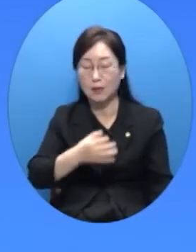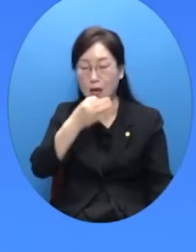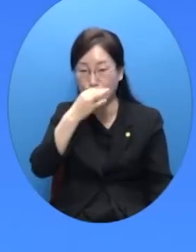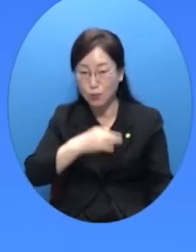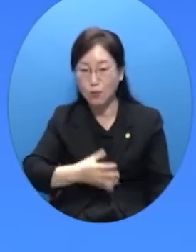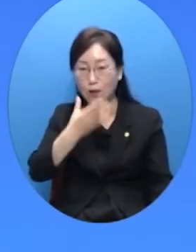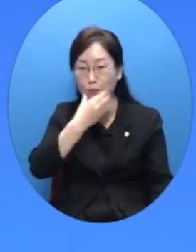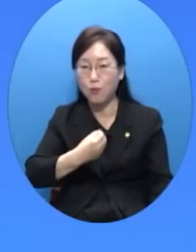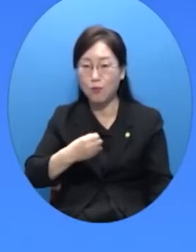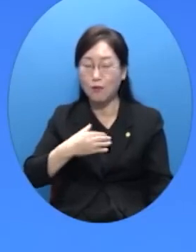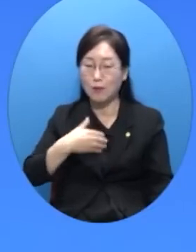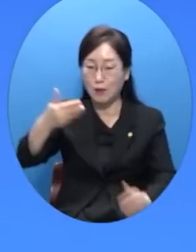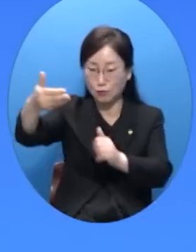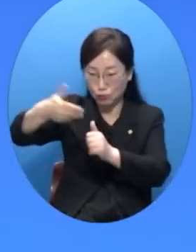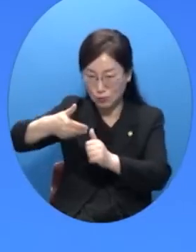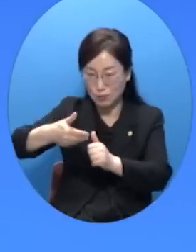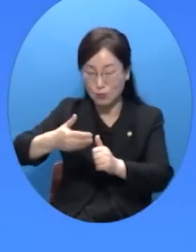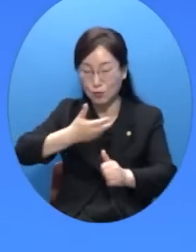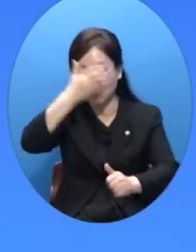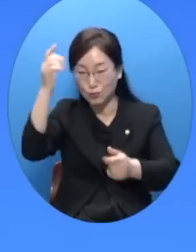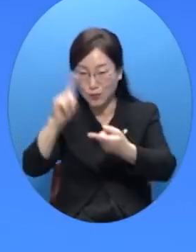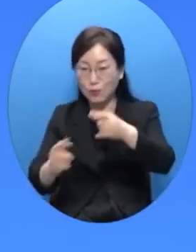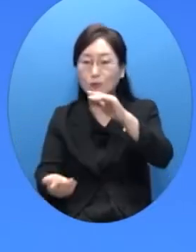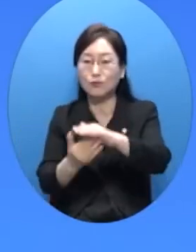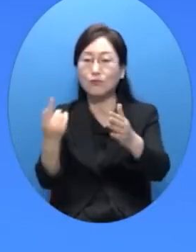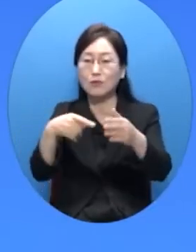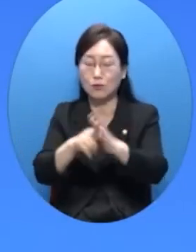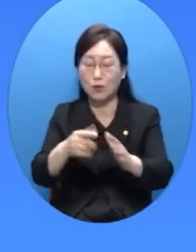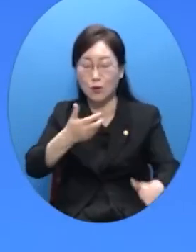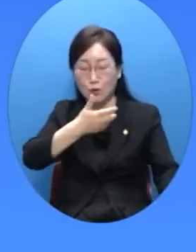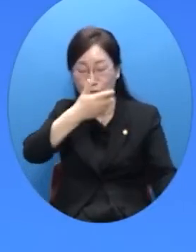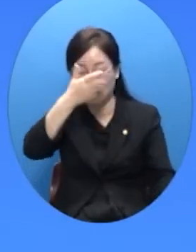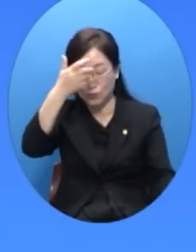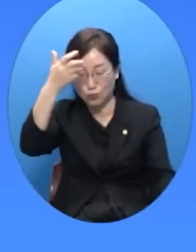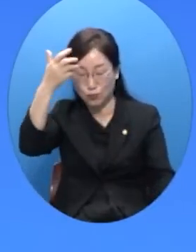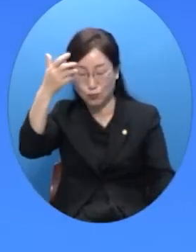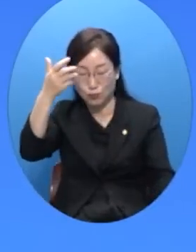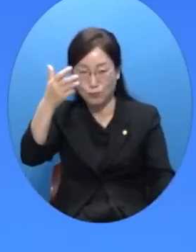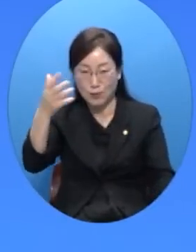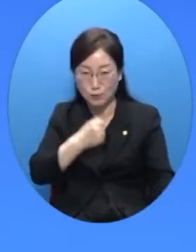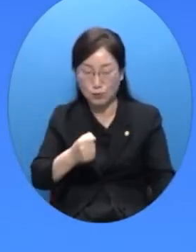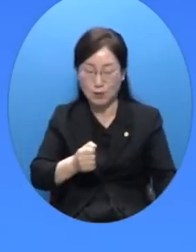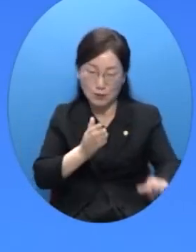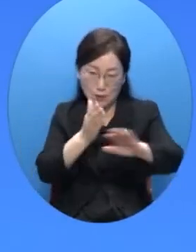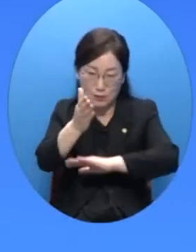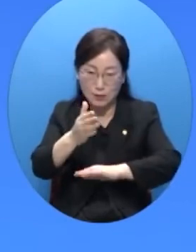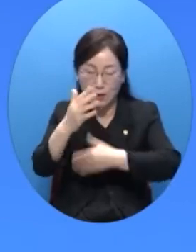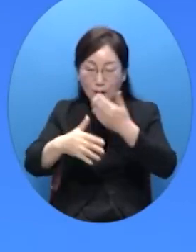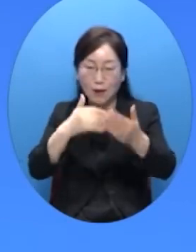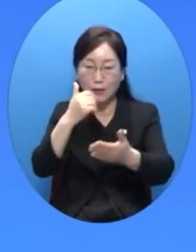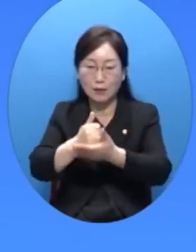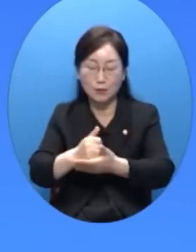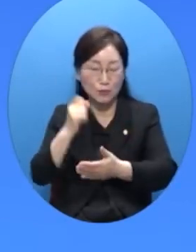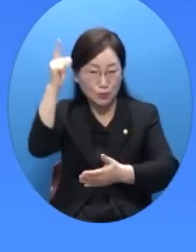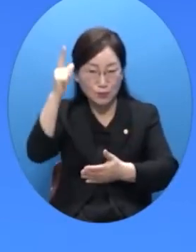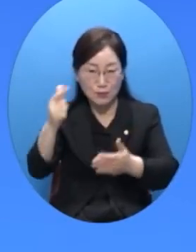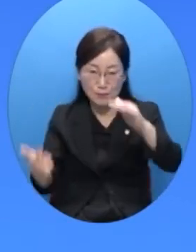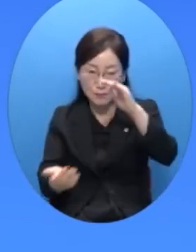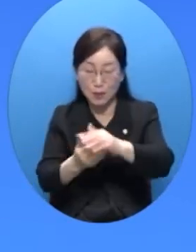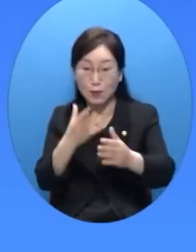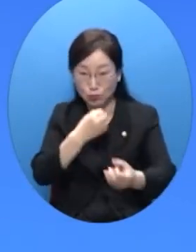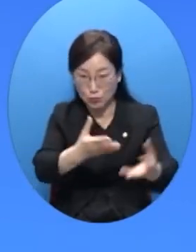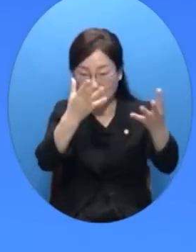주신 꿈을 이루기 위해서 꿈을 위해 달려나가며 하나님의 위대한 역사를 이뤄나가는 여러분 모두 되기를 주님으로